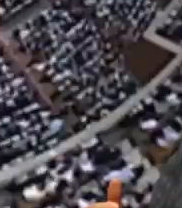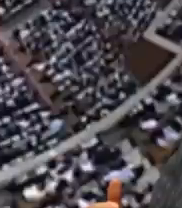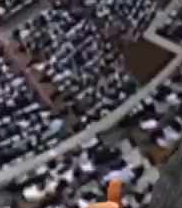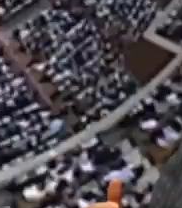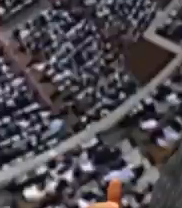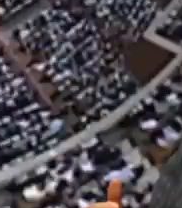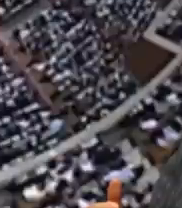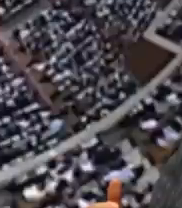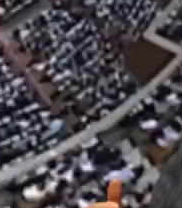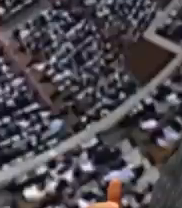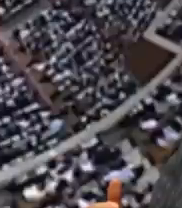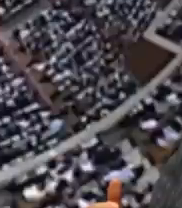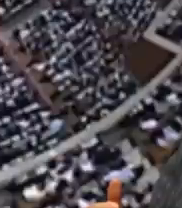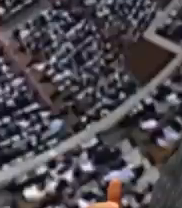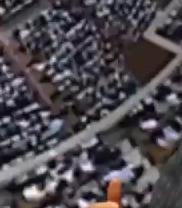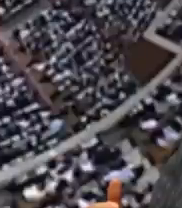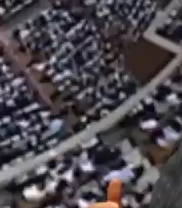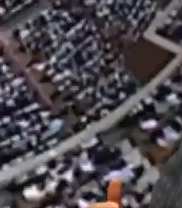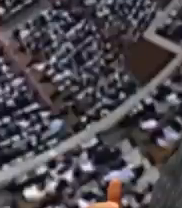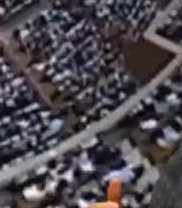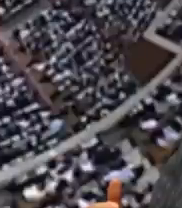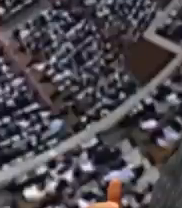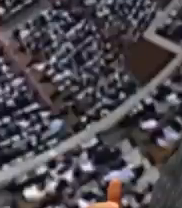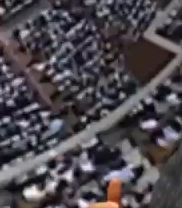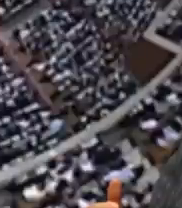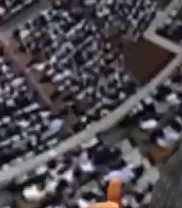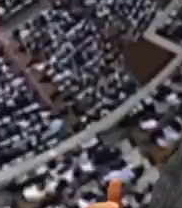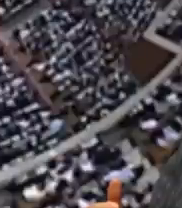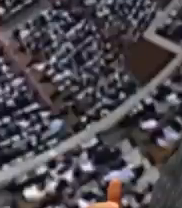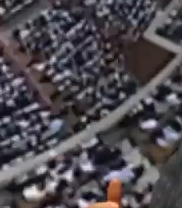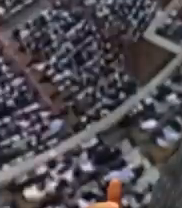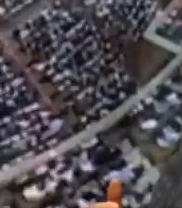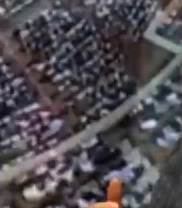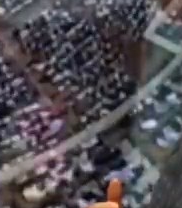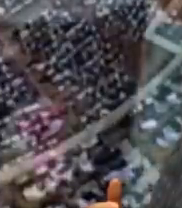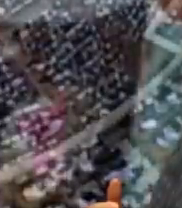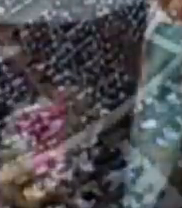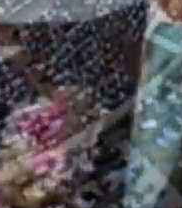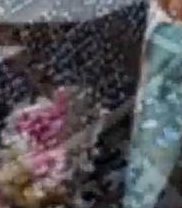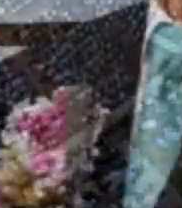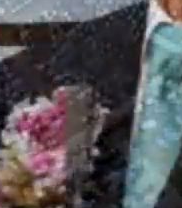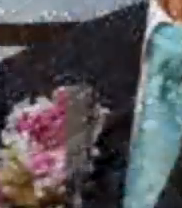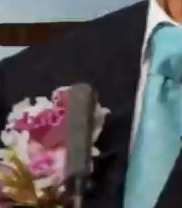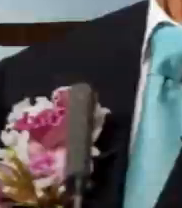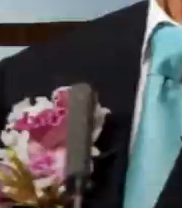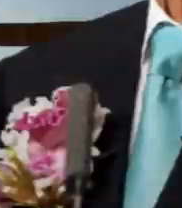그리고 기적이 일어나게 하여 주시옵소서. 예수님 이름으로 기도드립니다. 아멘, 아멘.